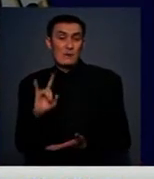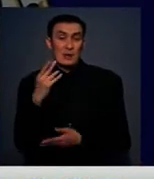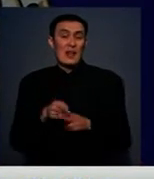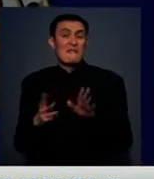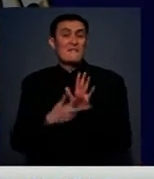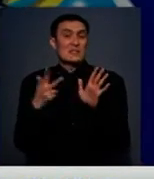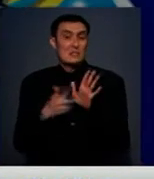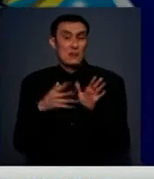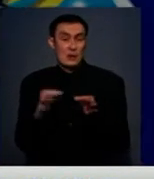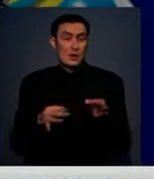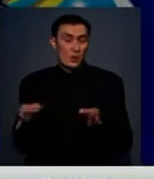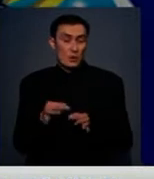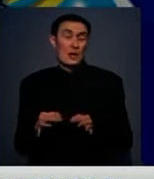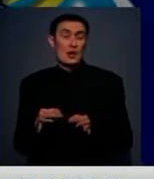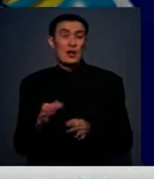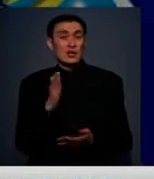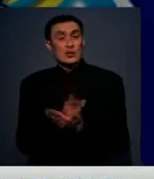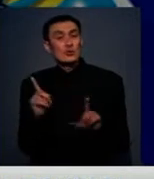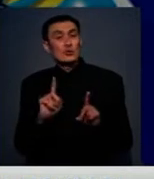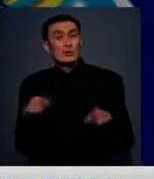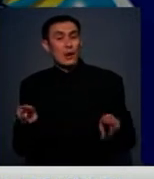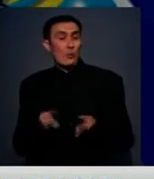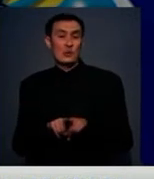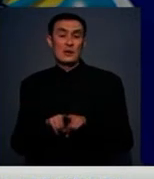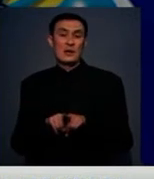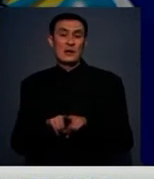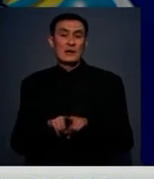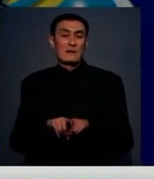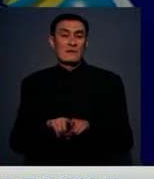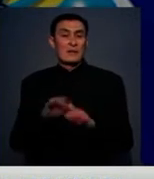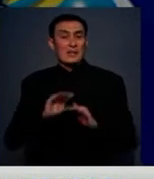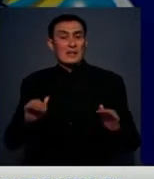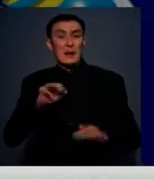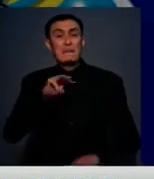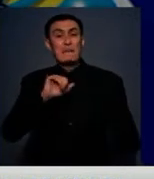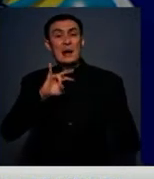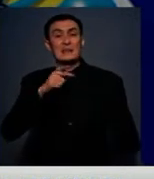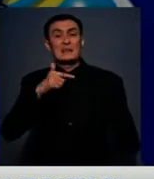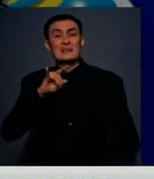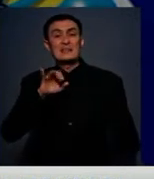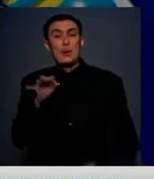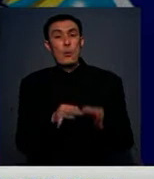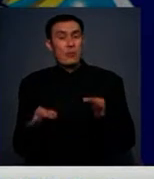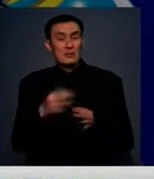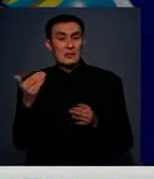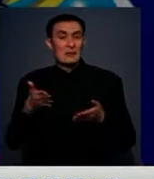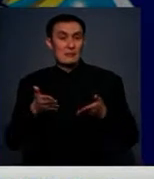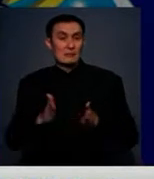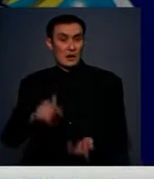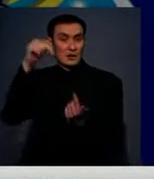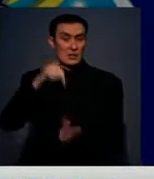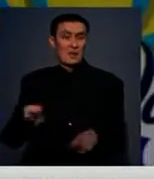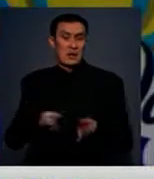8-й регион. Есть вот что-то такое именно в детях Мангыстауской области. Они вот рождены прям как